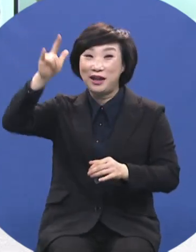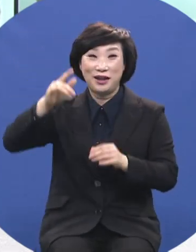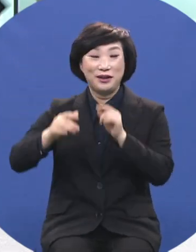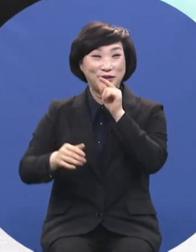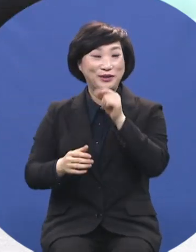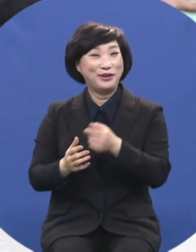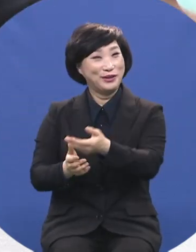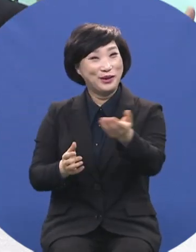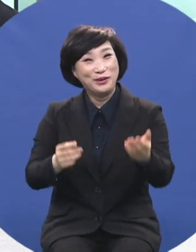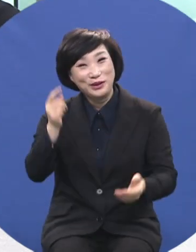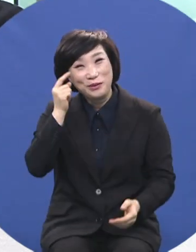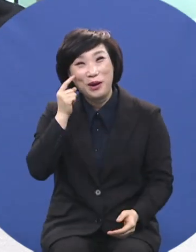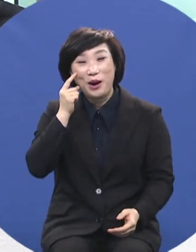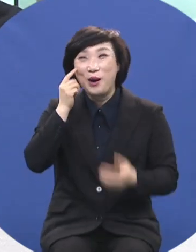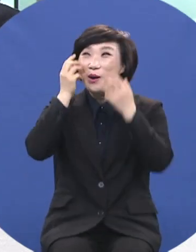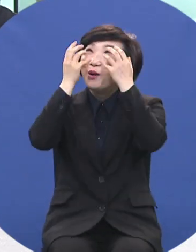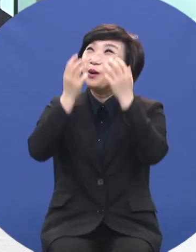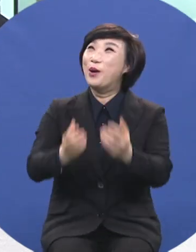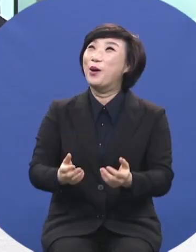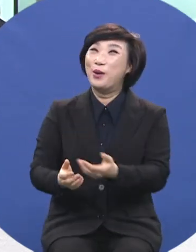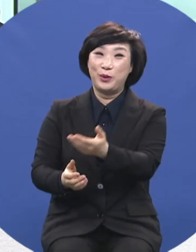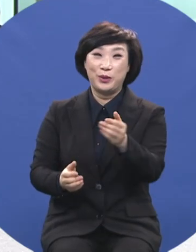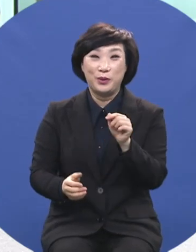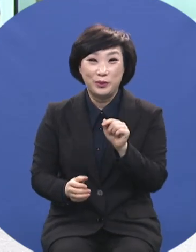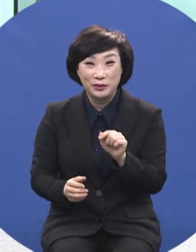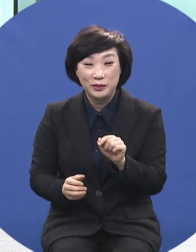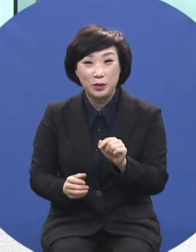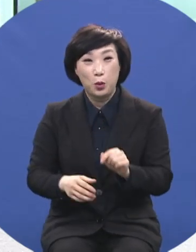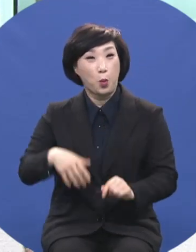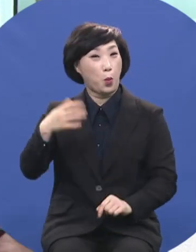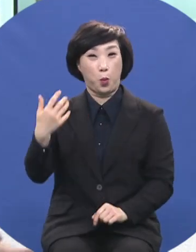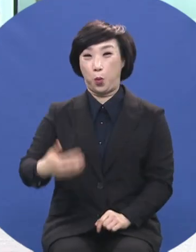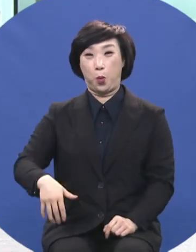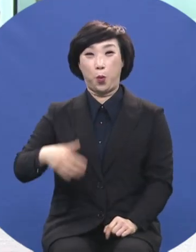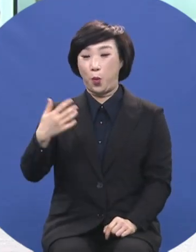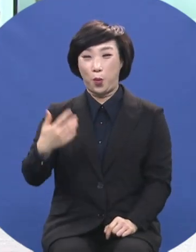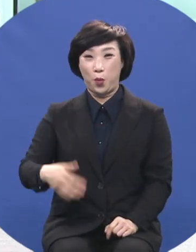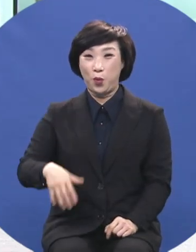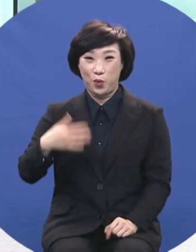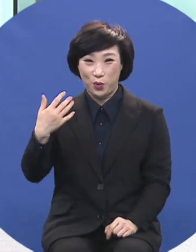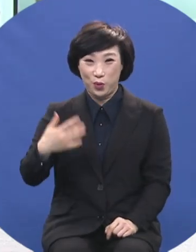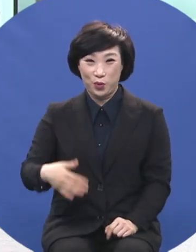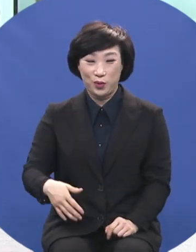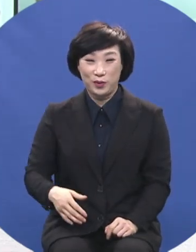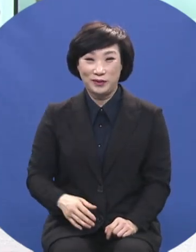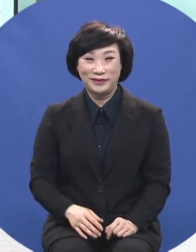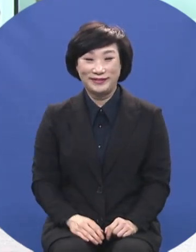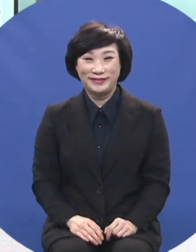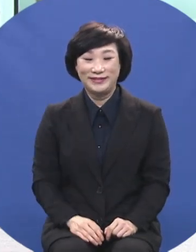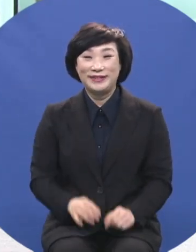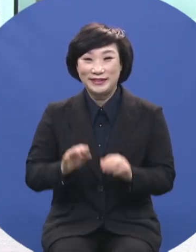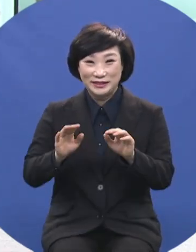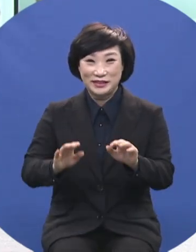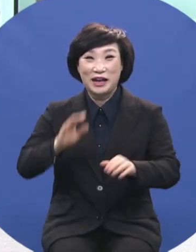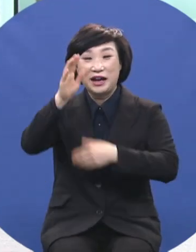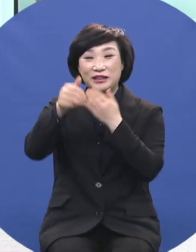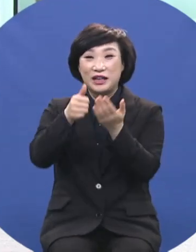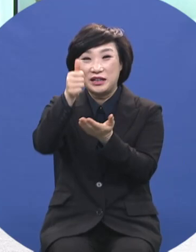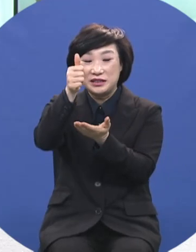이 어마어마한 작품이 굉장한 작품이 있다는 겁니다. 그래서